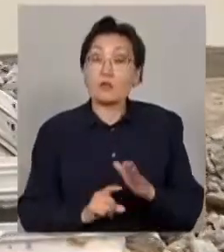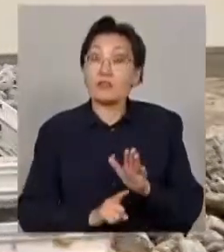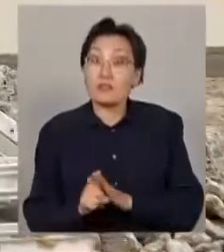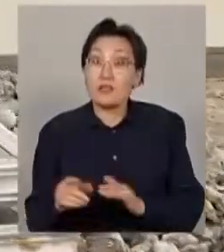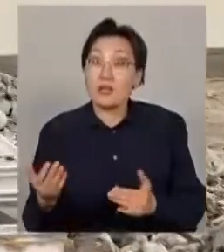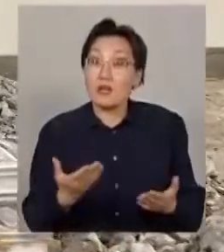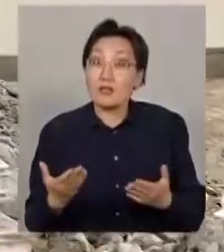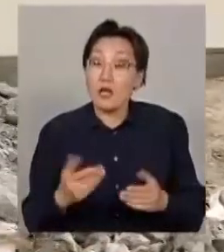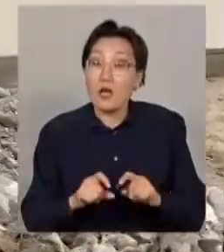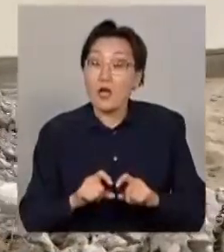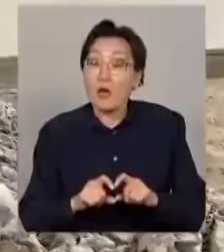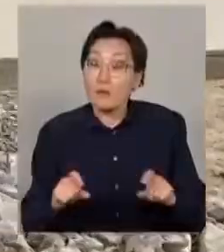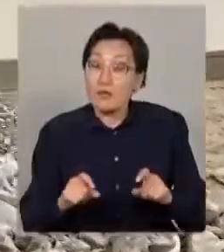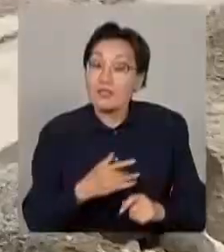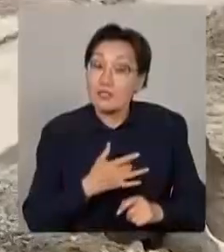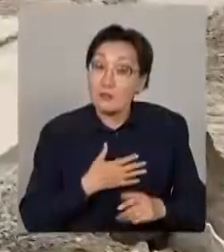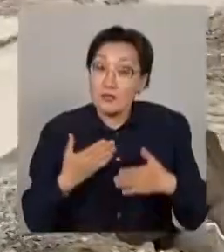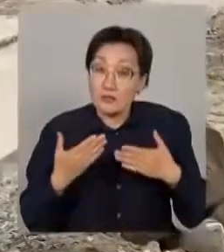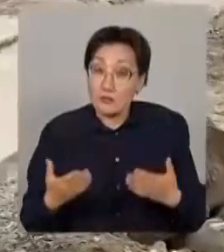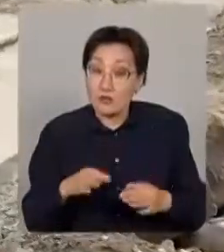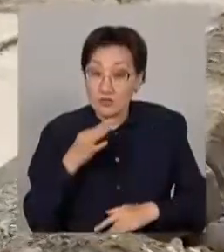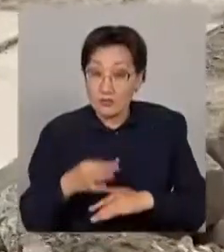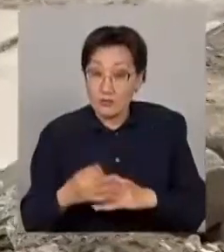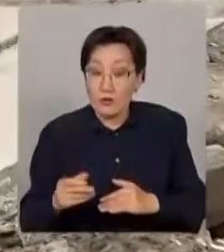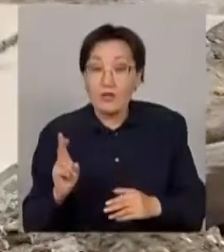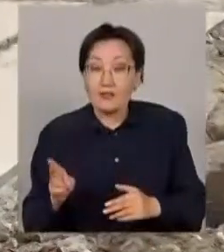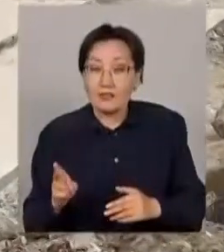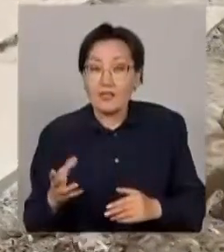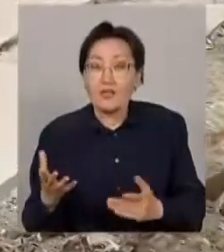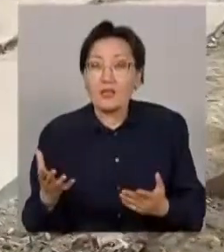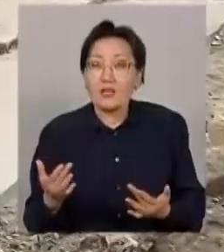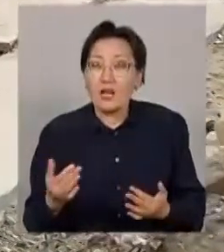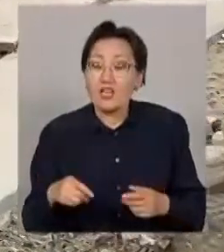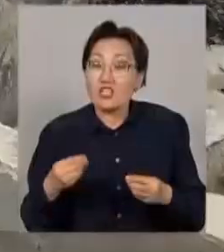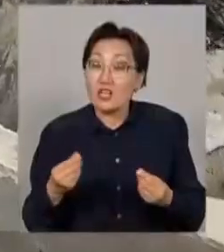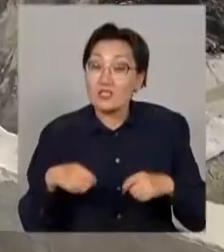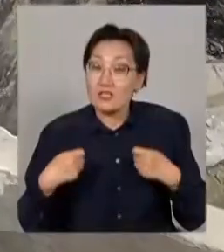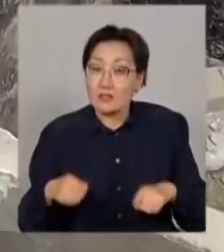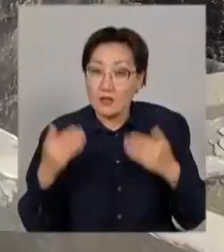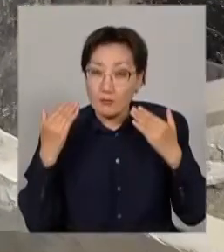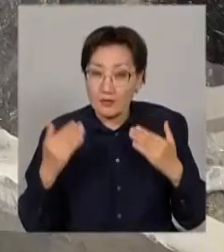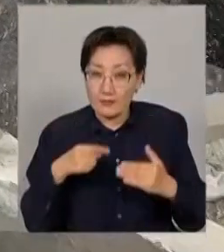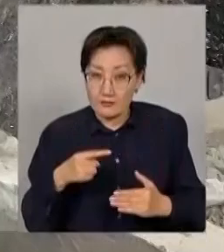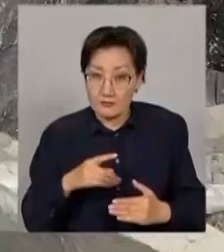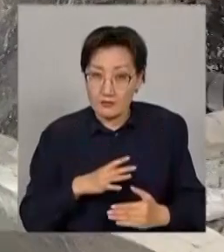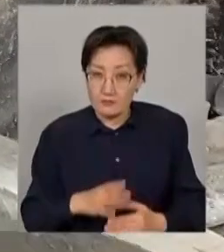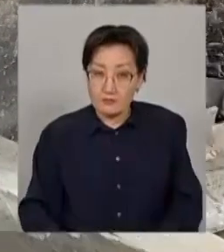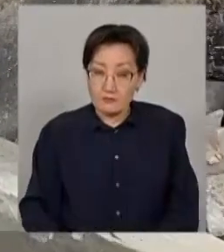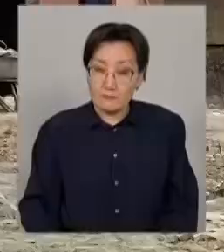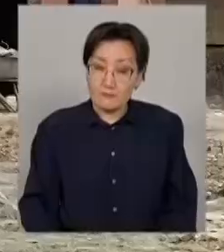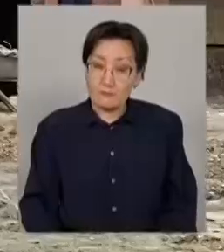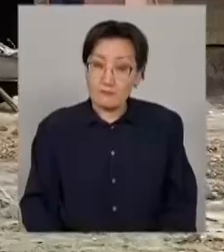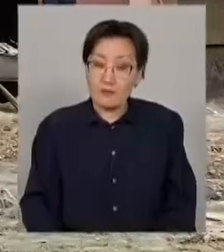қай мекеменің балансында болғаны белгісіз, жауаптылар оның кімге қанша қаржыға сатылған білмейміз деп ашып айтудан бас